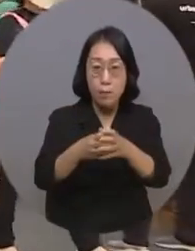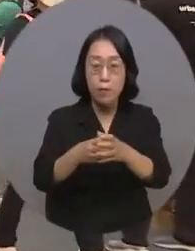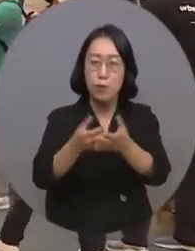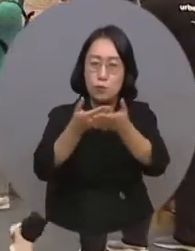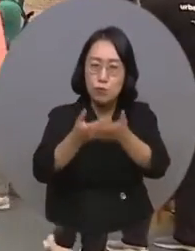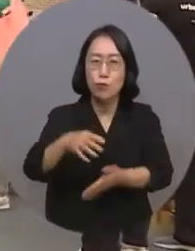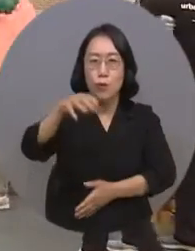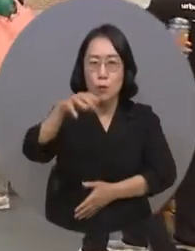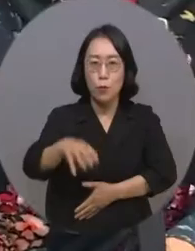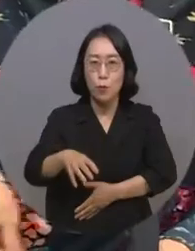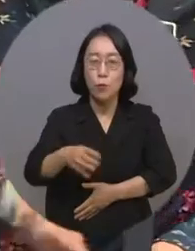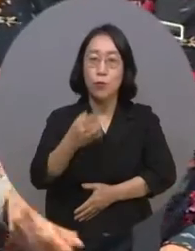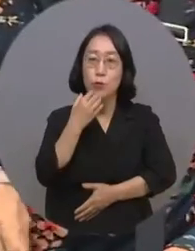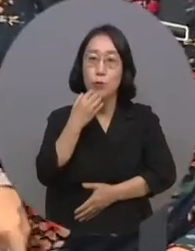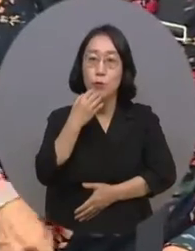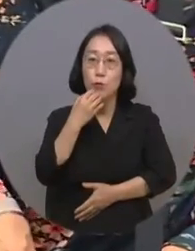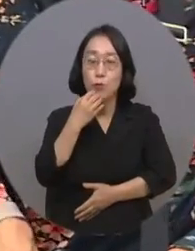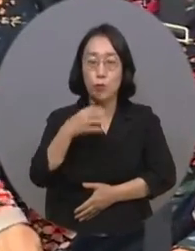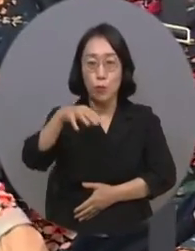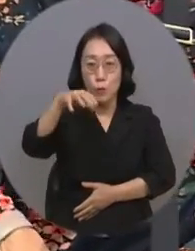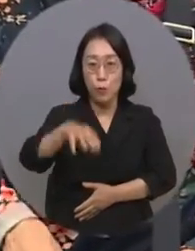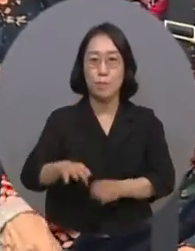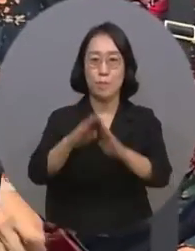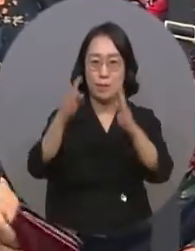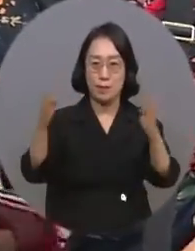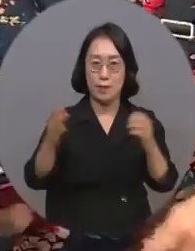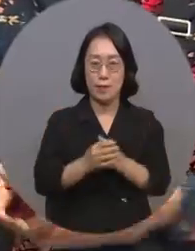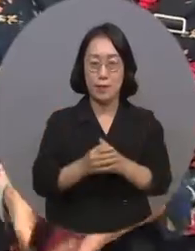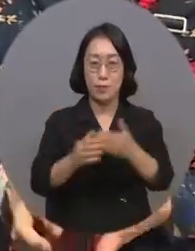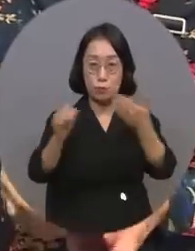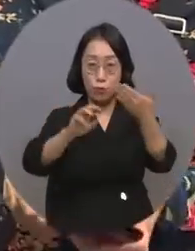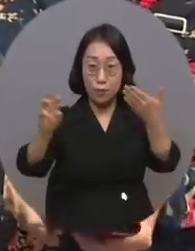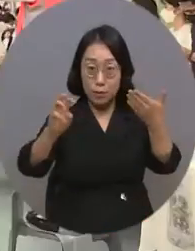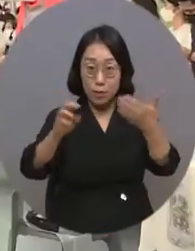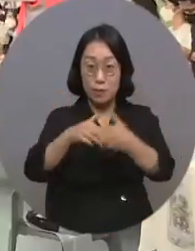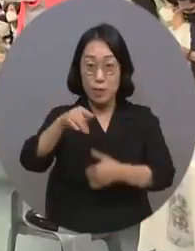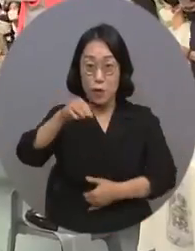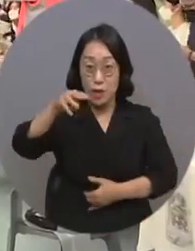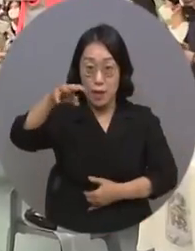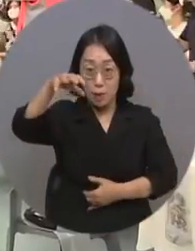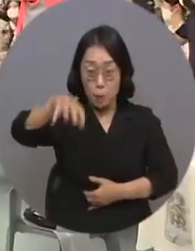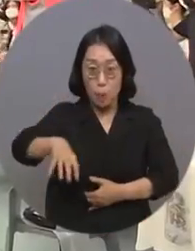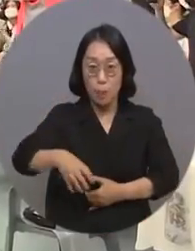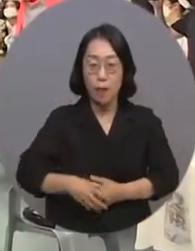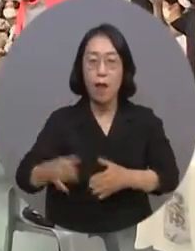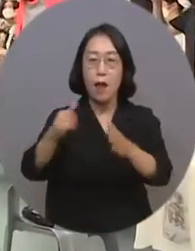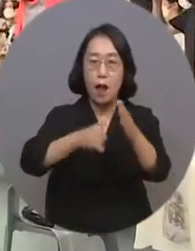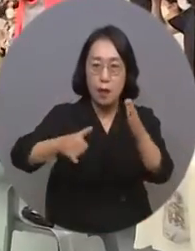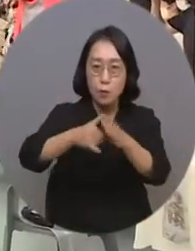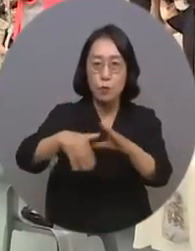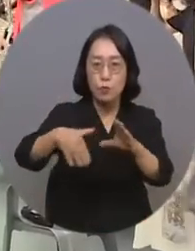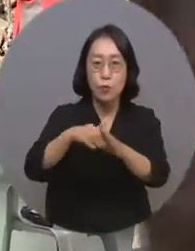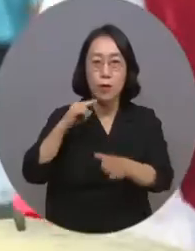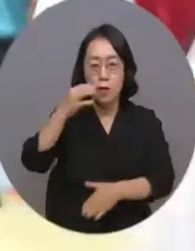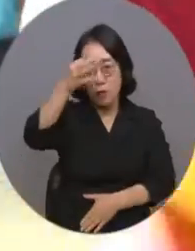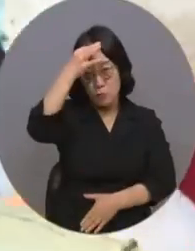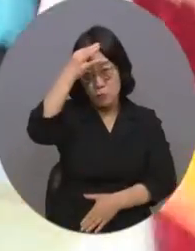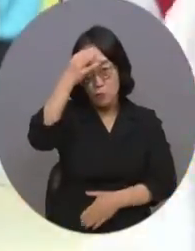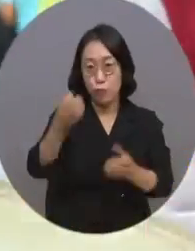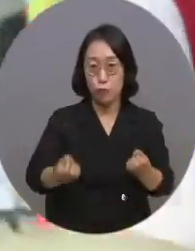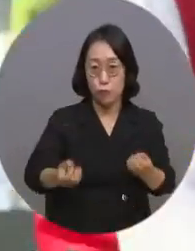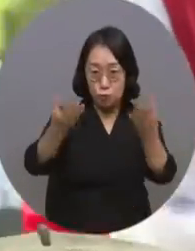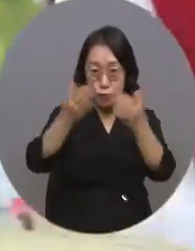행사가 서울 한복판에 열렸습니다. 지난달 30일 청계광장에서 장애인 가족 문화예술축제 오늘 우리는